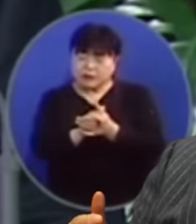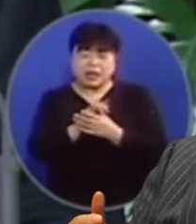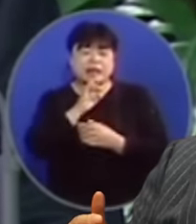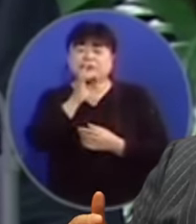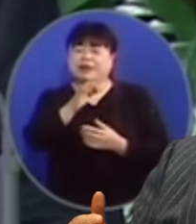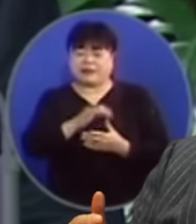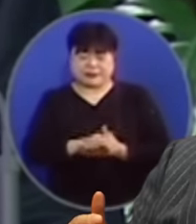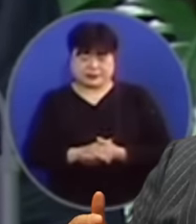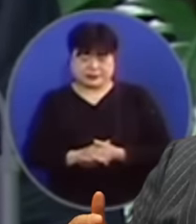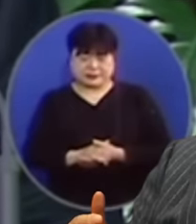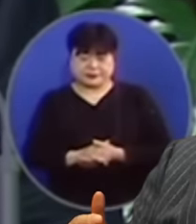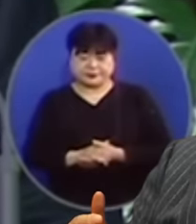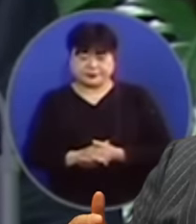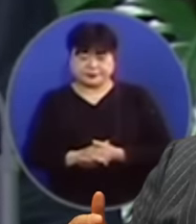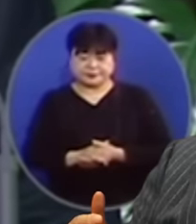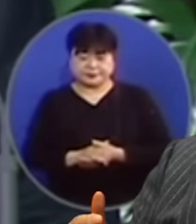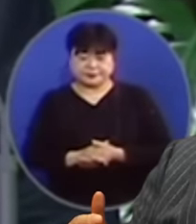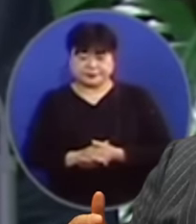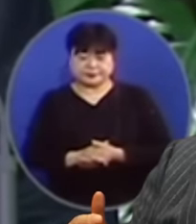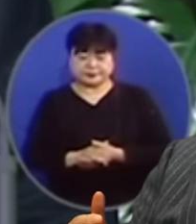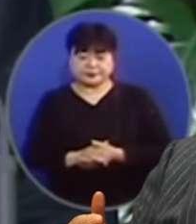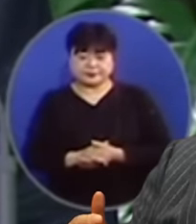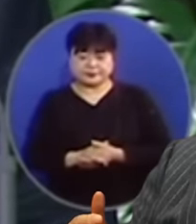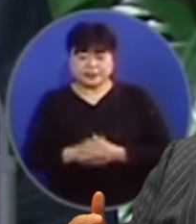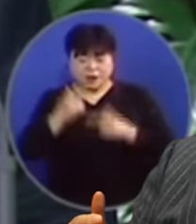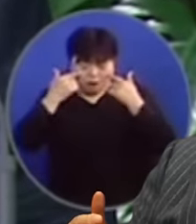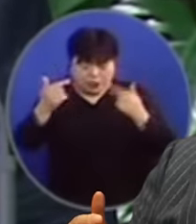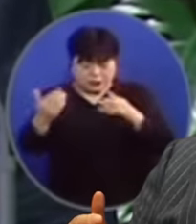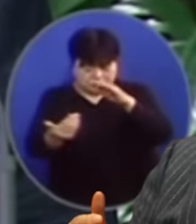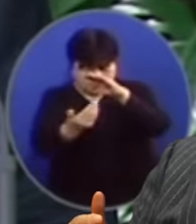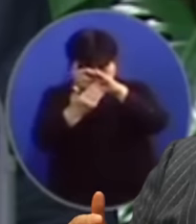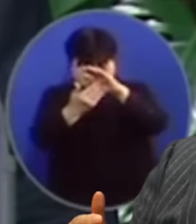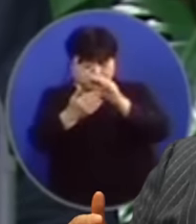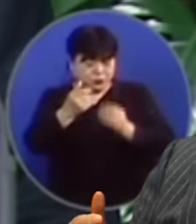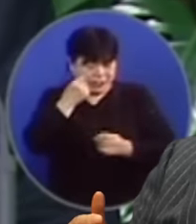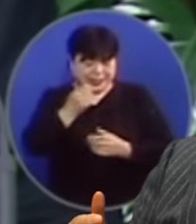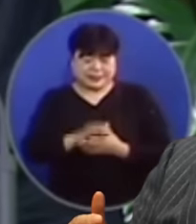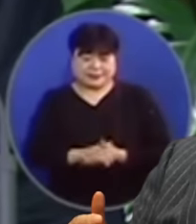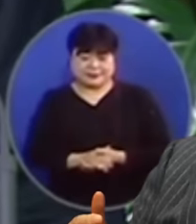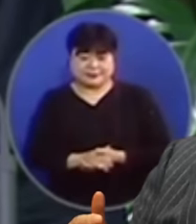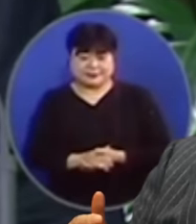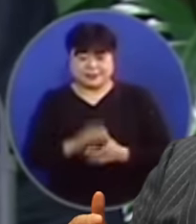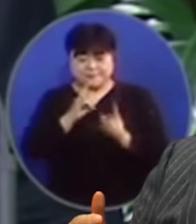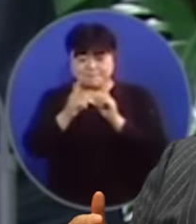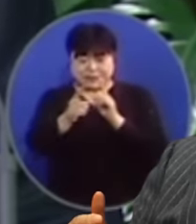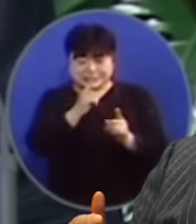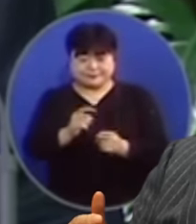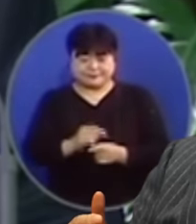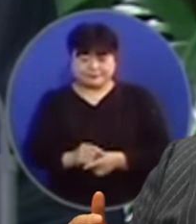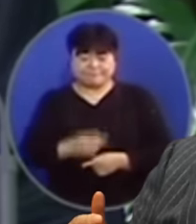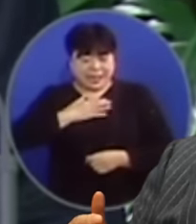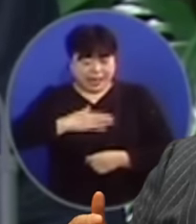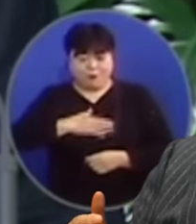형식과 의식적인 기도요, 확실히 이루어진다는 보장이 없습니다. 말씀을 알아야 되는데